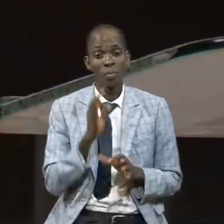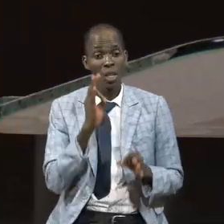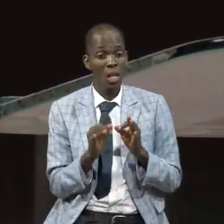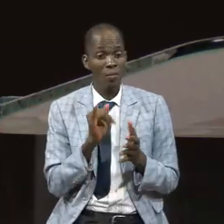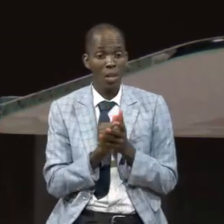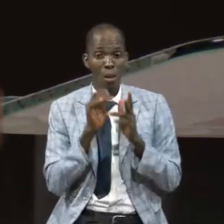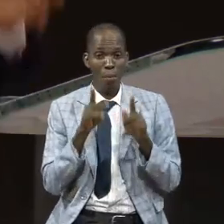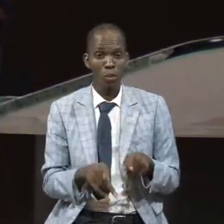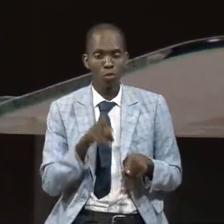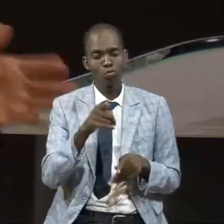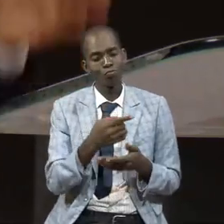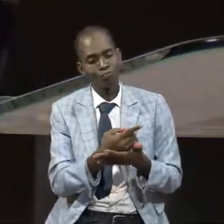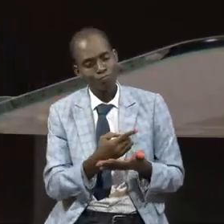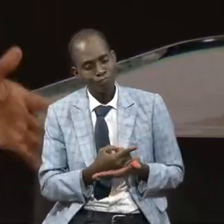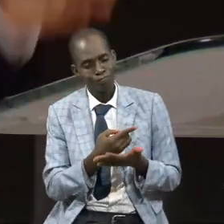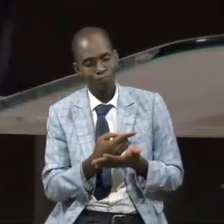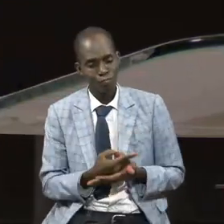personne avec qui